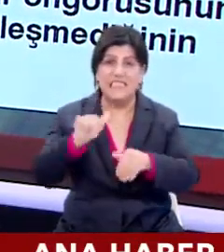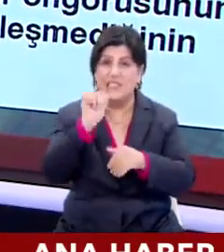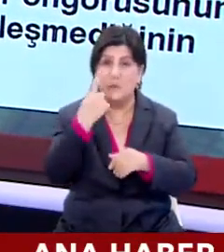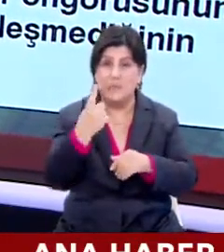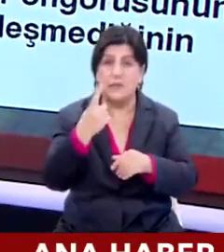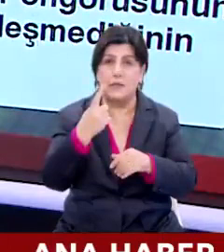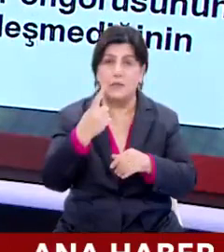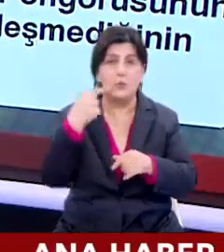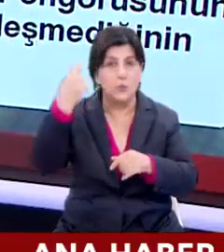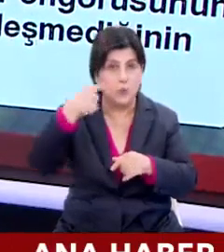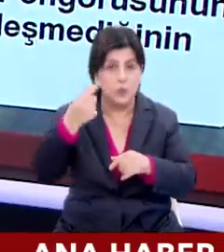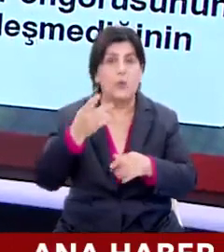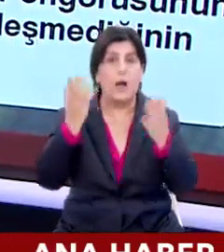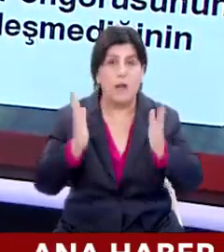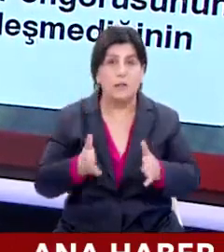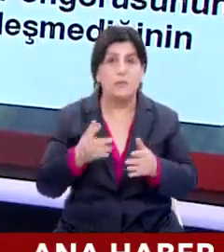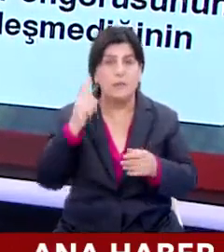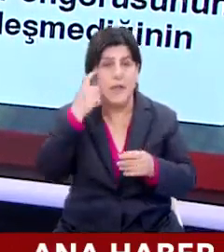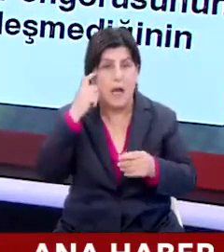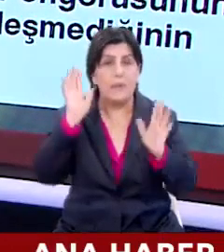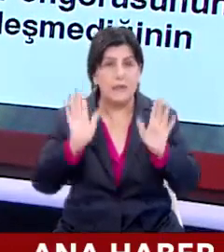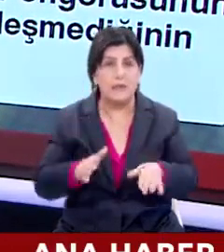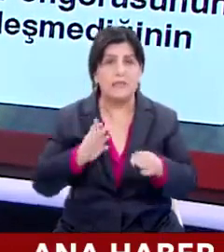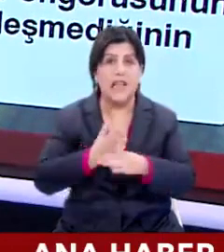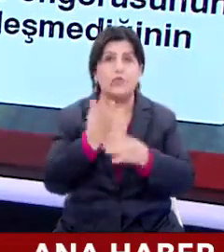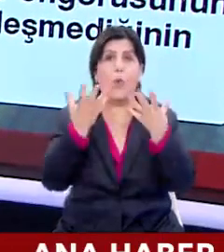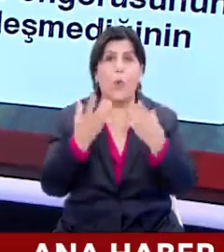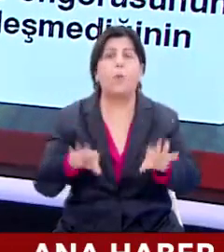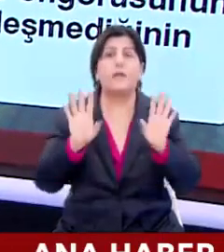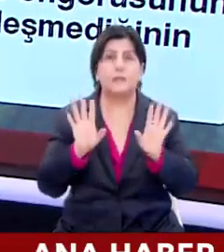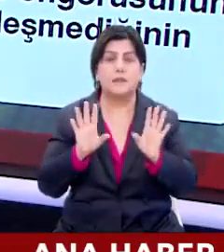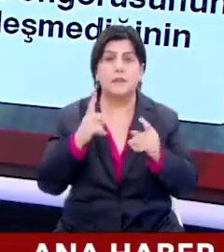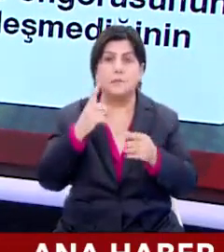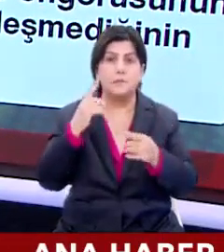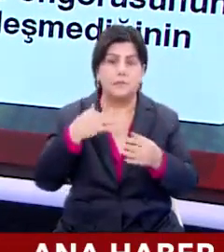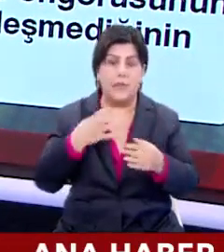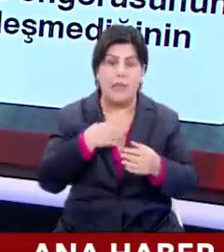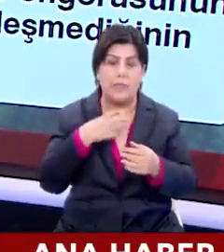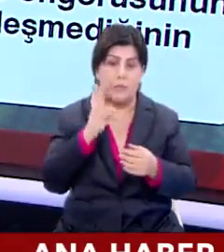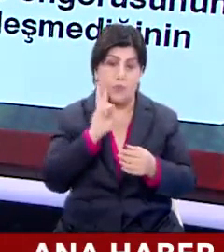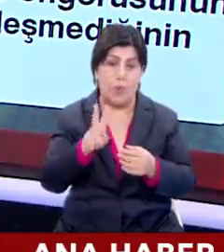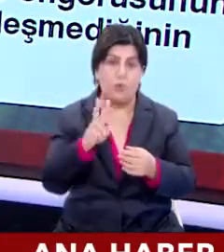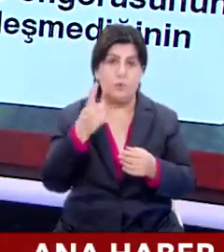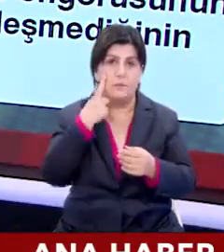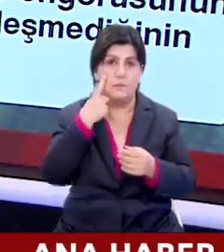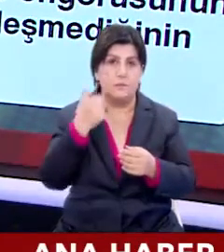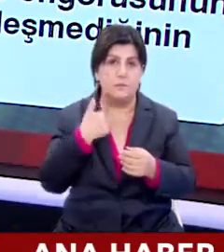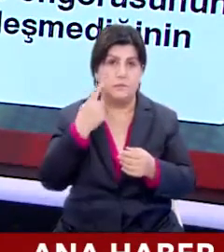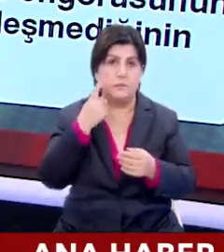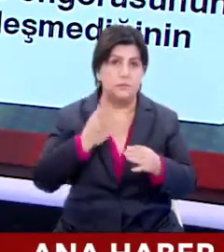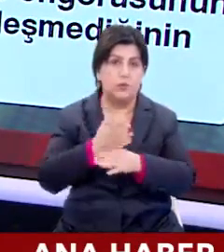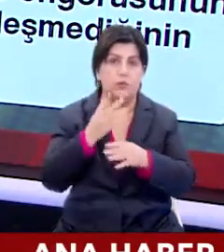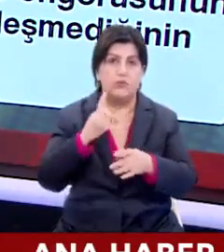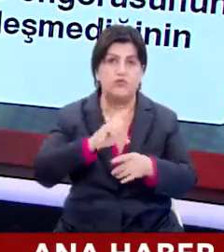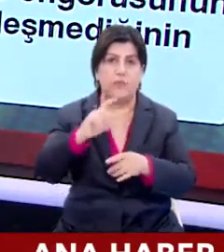bir öngörüsünün ve hatta tahmininin gerçekleşmediğinin bizzat tanıyayım diyerek Sayın İnce'ye cevap